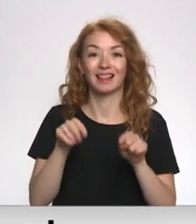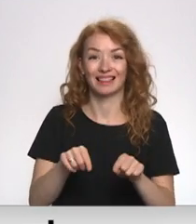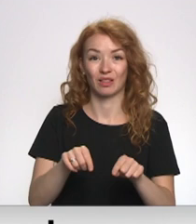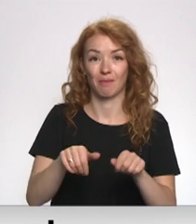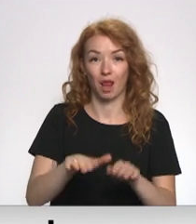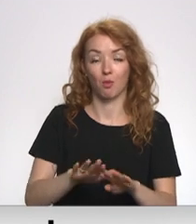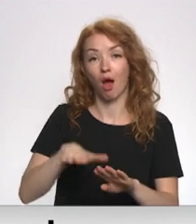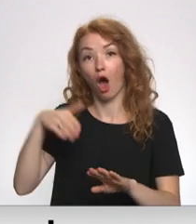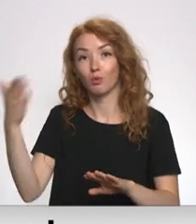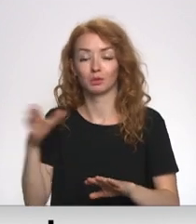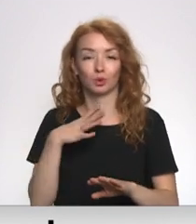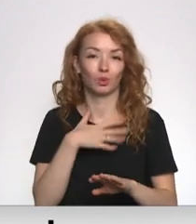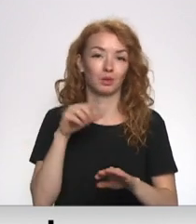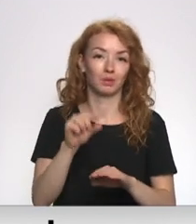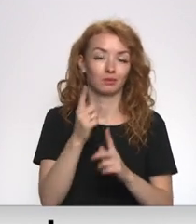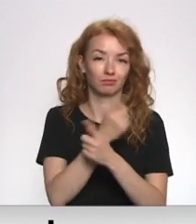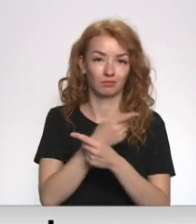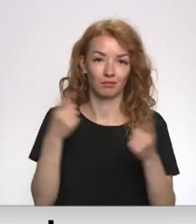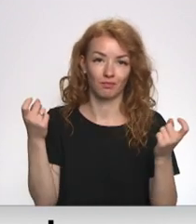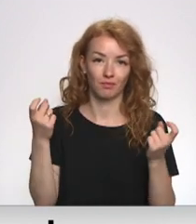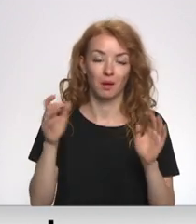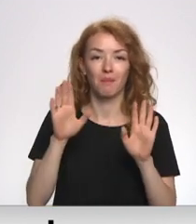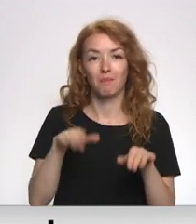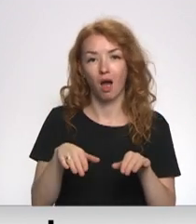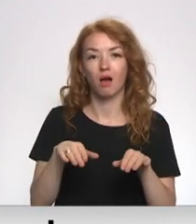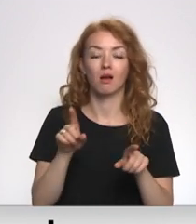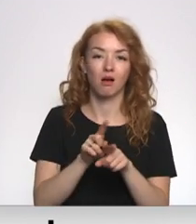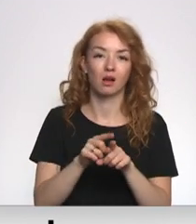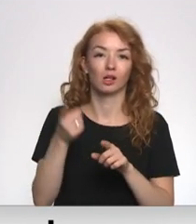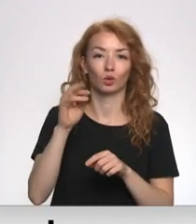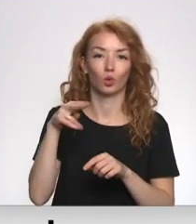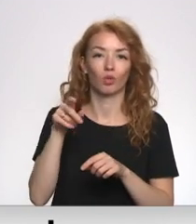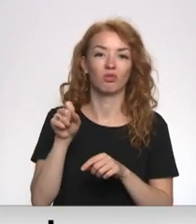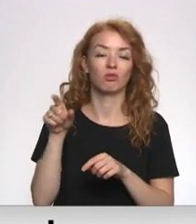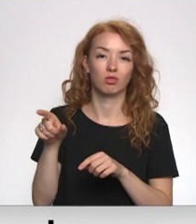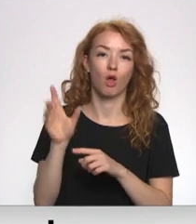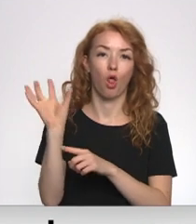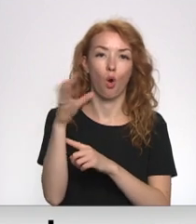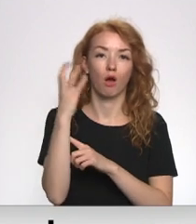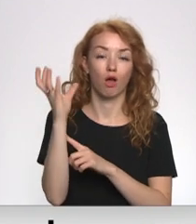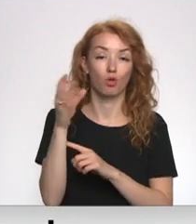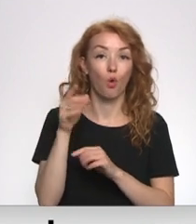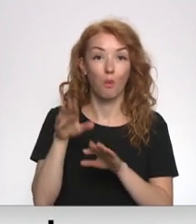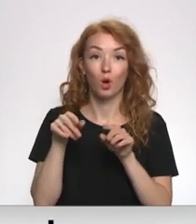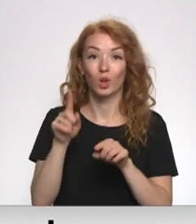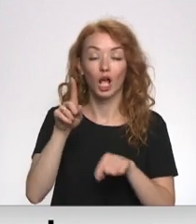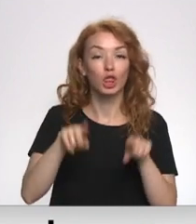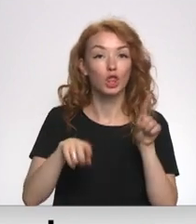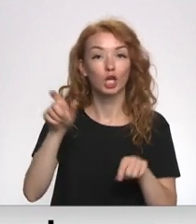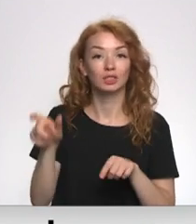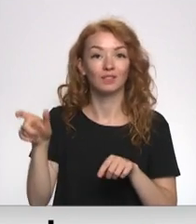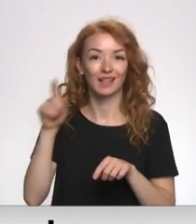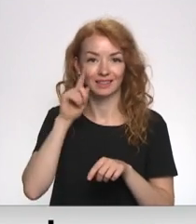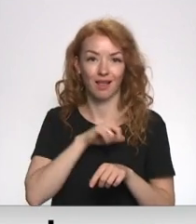maz informācijas, piemēram par Skrundzes lokatoru. Tas bija ļoti slepens objekts, par ko tikai nedaudzi zināja pašā